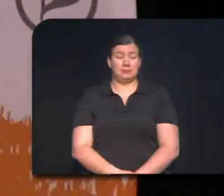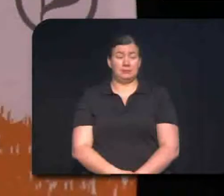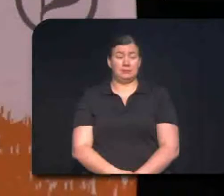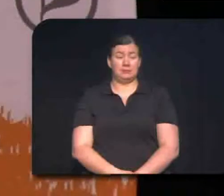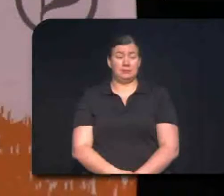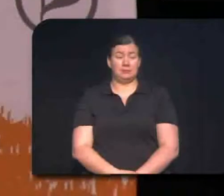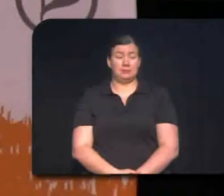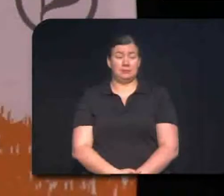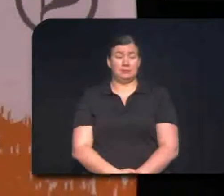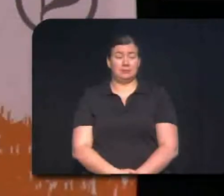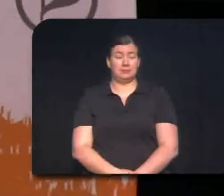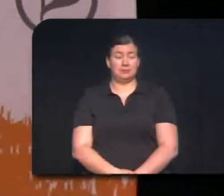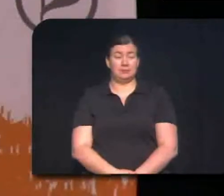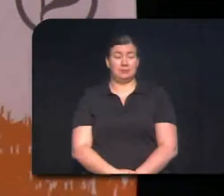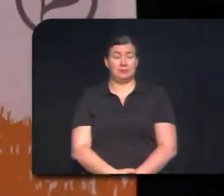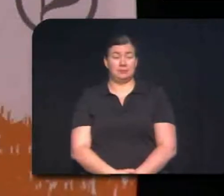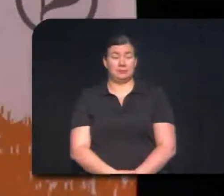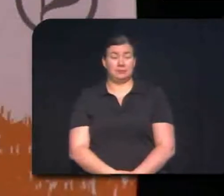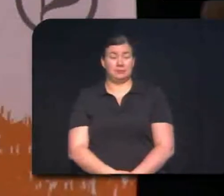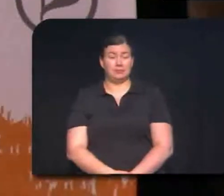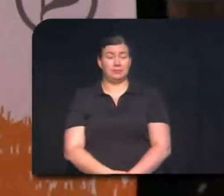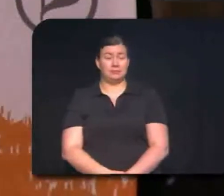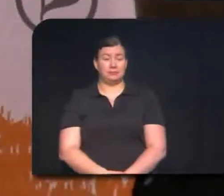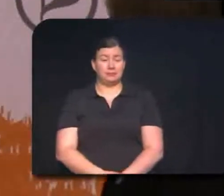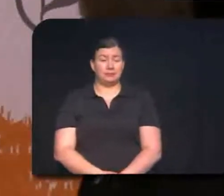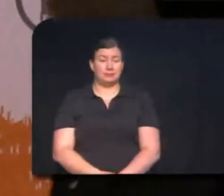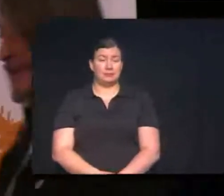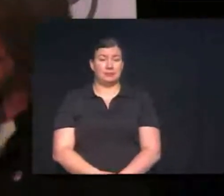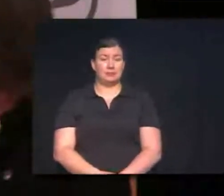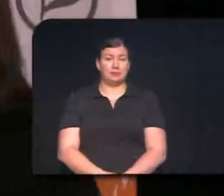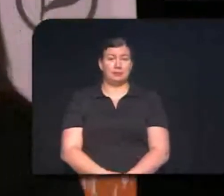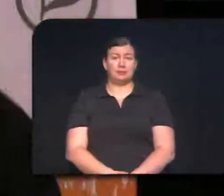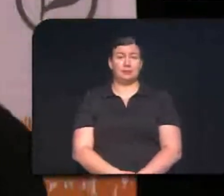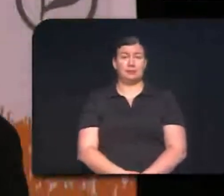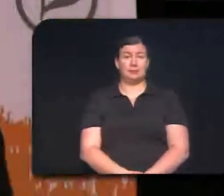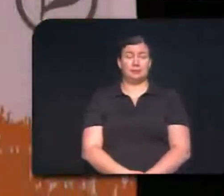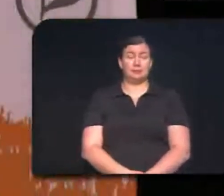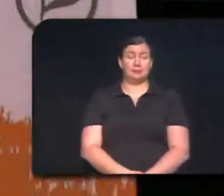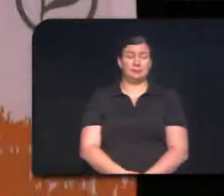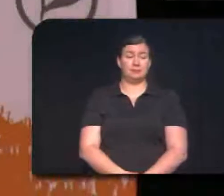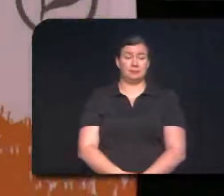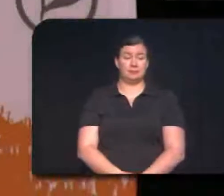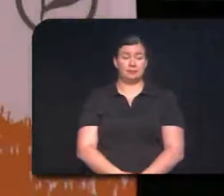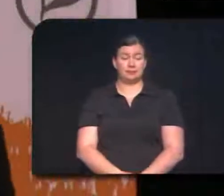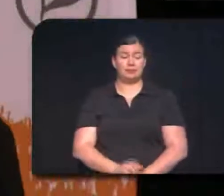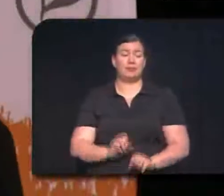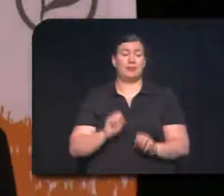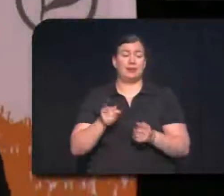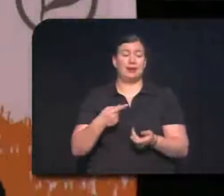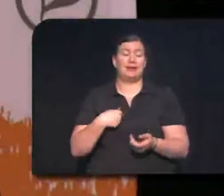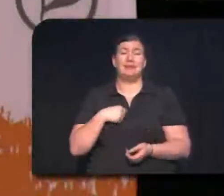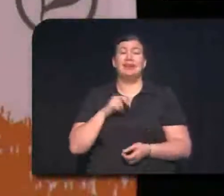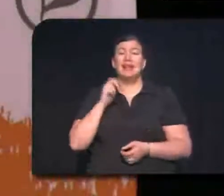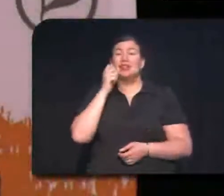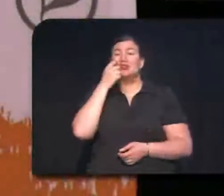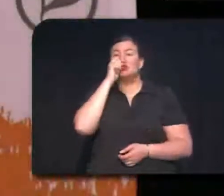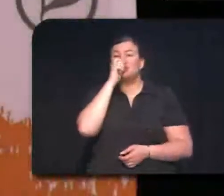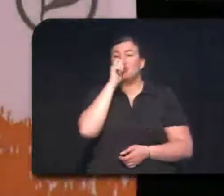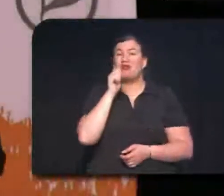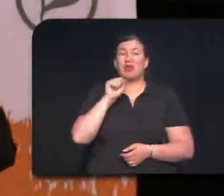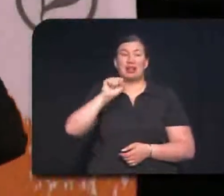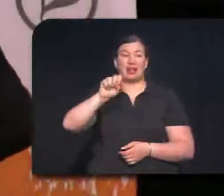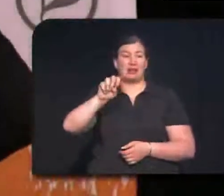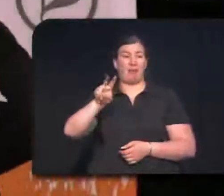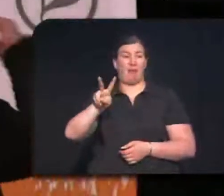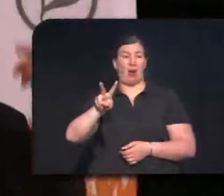Edmund Pieper dann ist Plagge super na dann los ja also es geht um die schnüffel SMV das